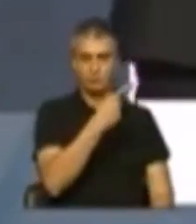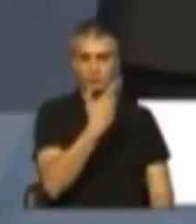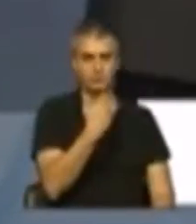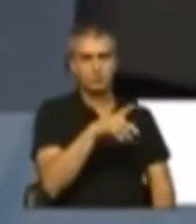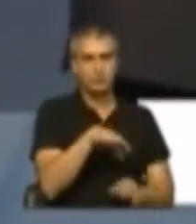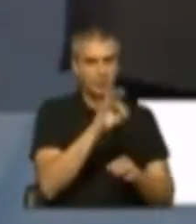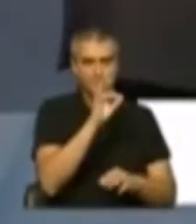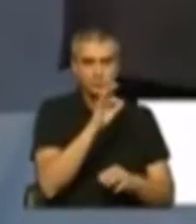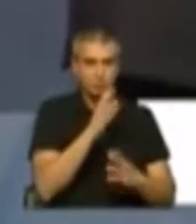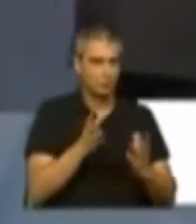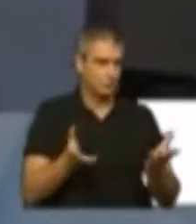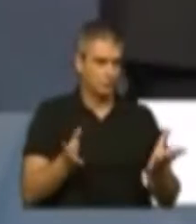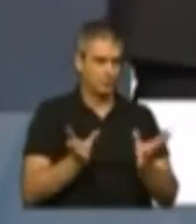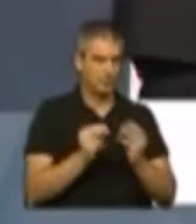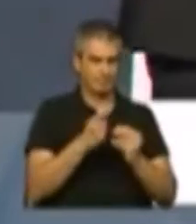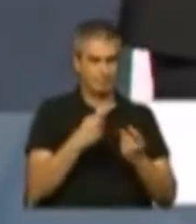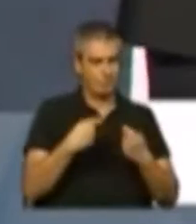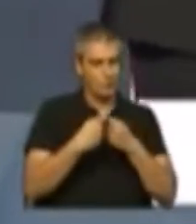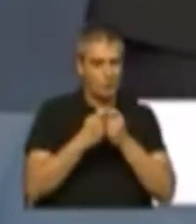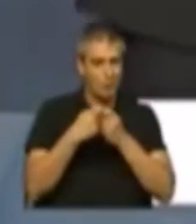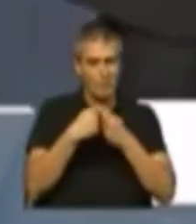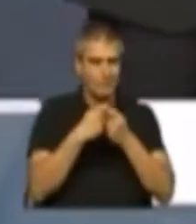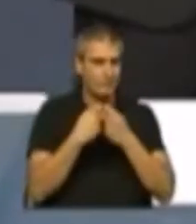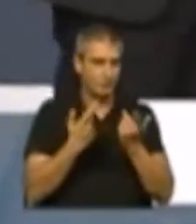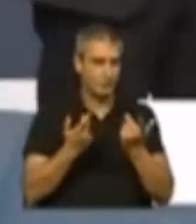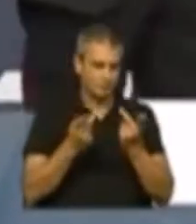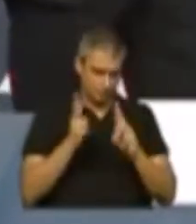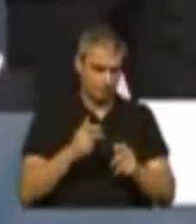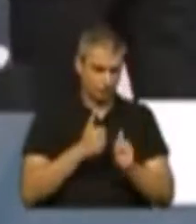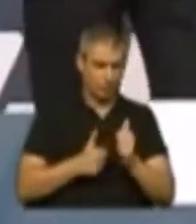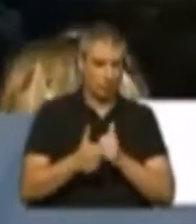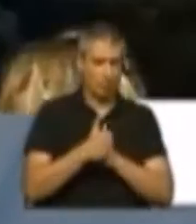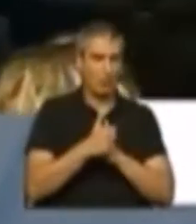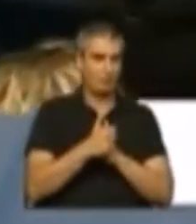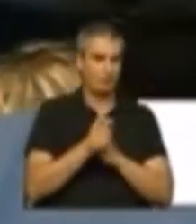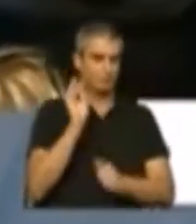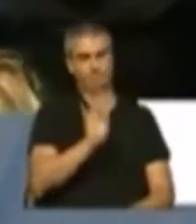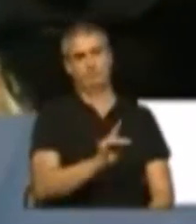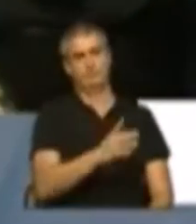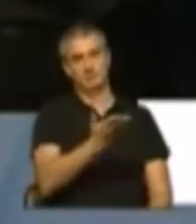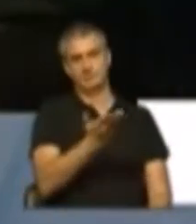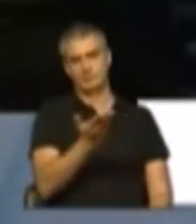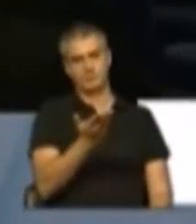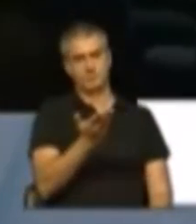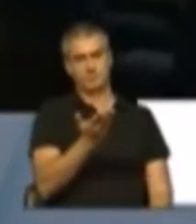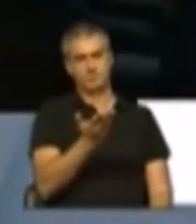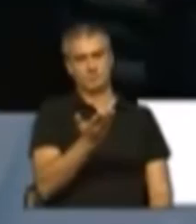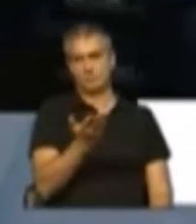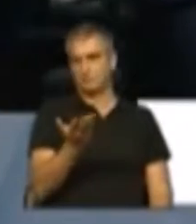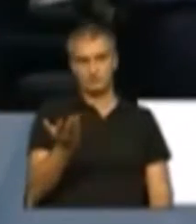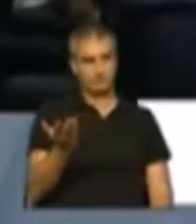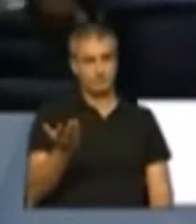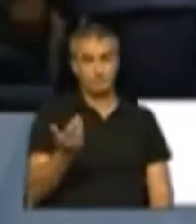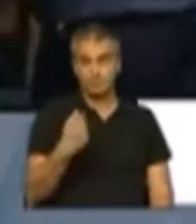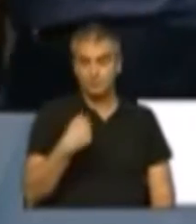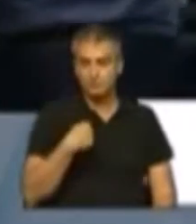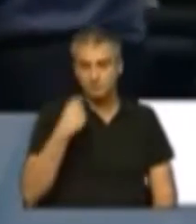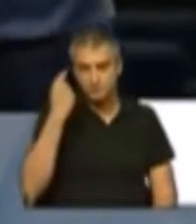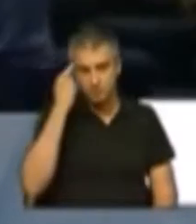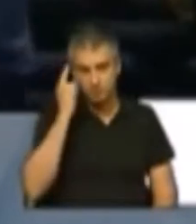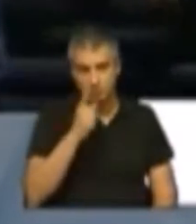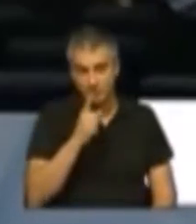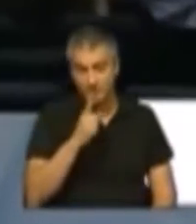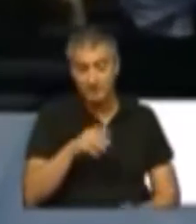גילו שבעזרת קומבינות אפשר לעקוף אותם ולצפצף עליהם צפצוף אחד ארוך. ואני חושבת